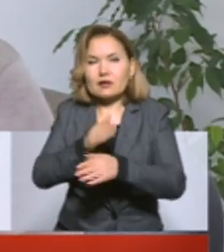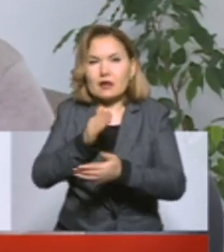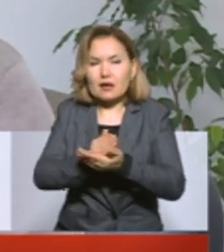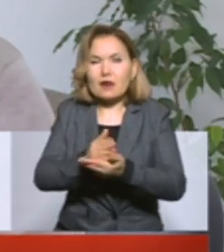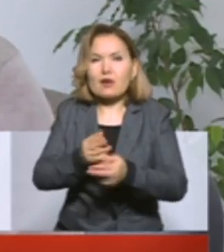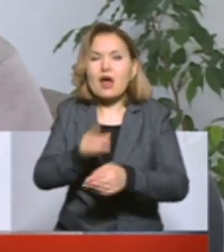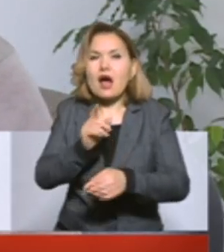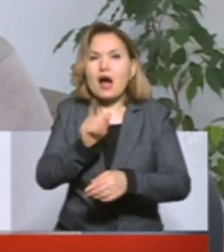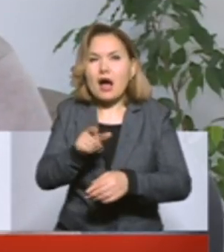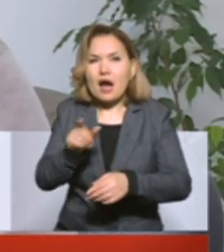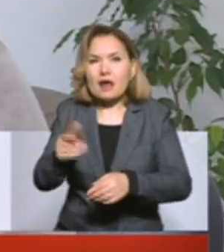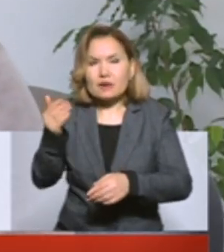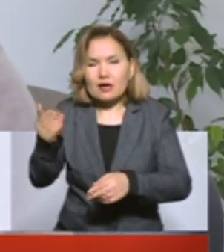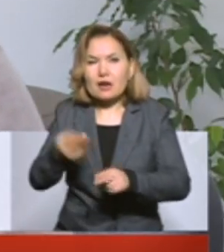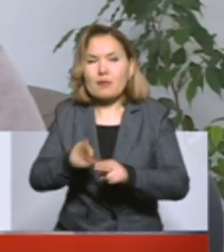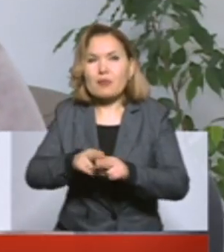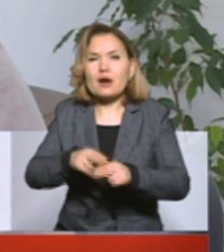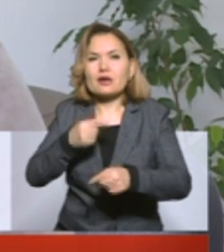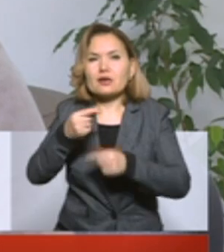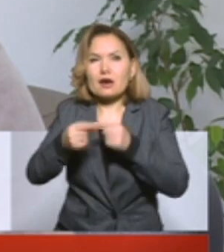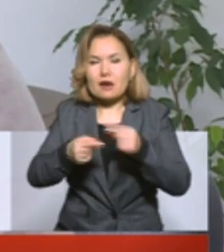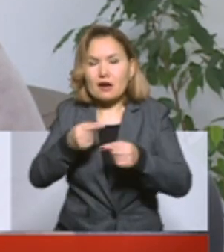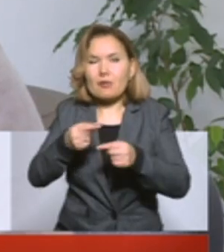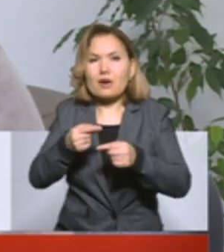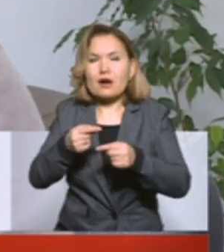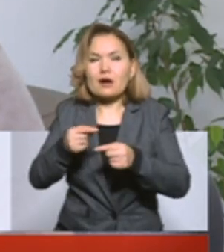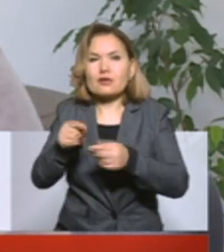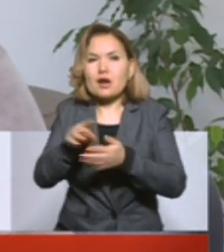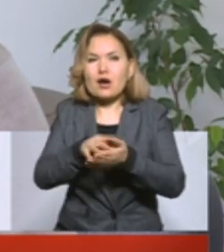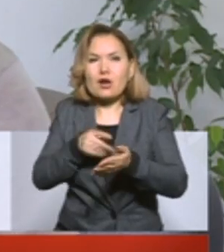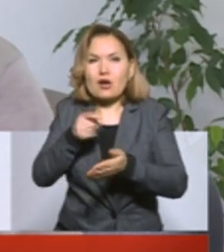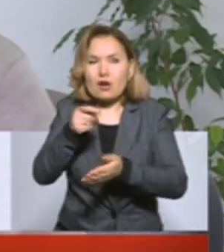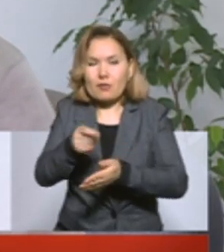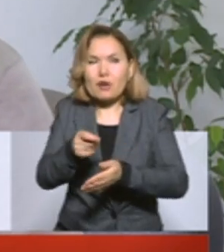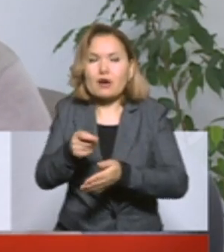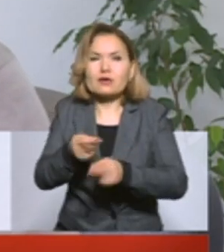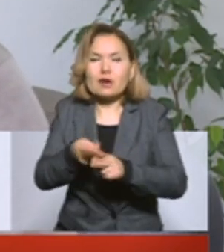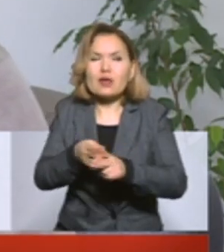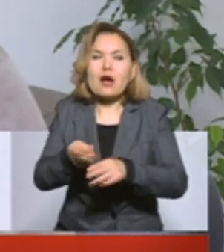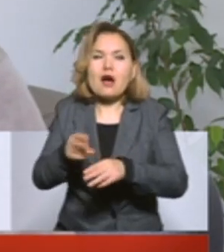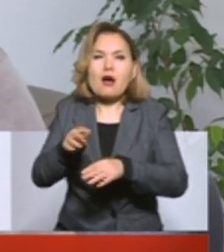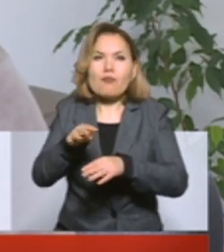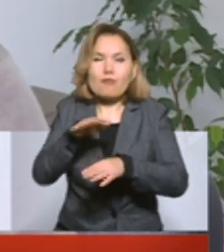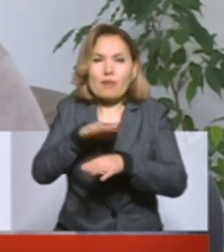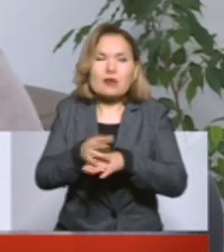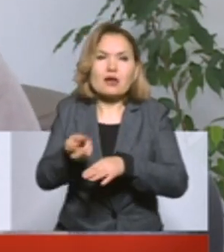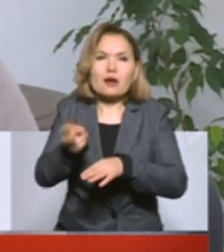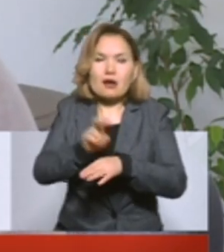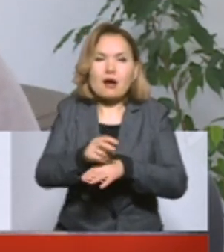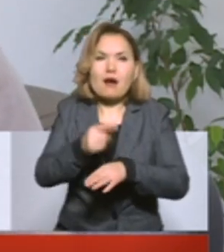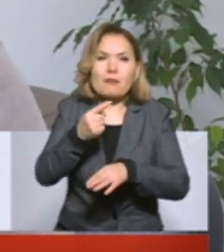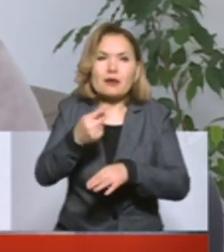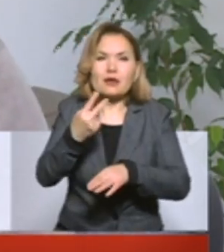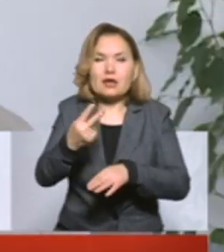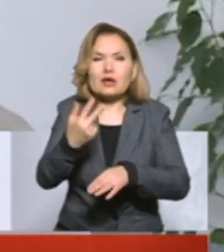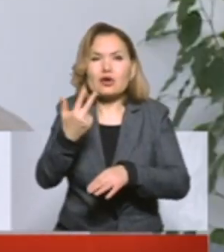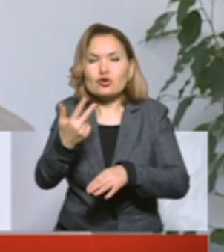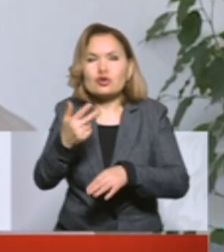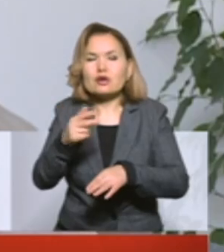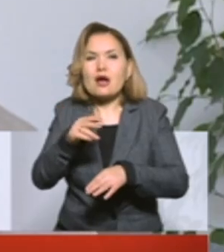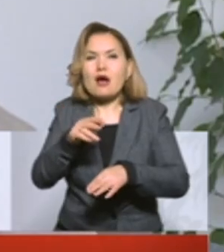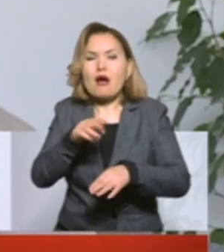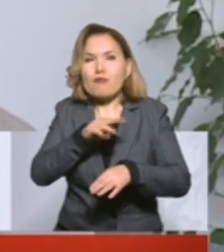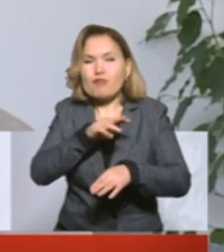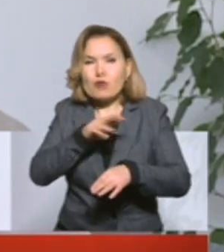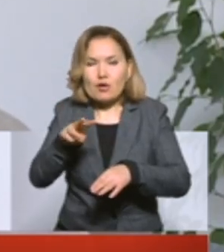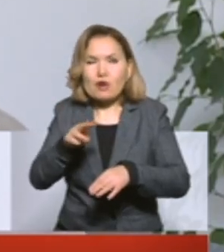Кейбір азаматтар офлайн өзінде айлап жылдап 1 миллион 2 миллион несие рәсімдей алмай басы қатып жүреді, а бұлар бір